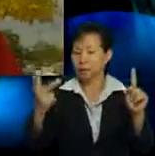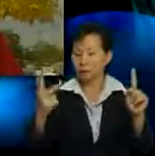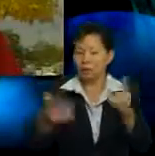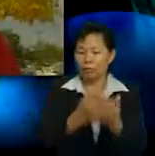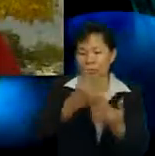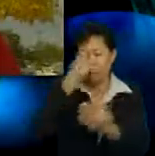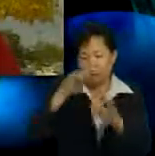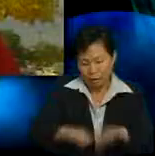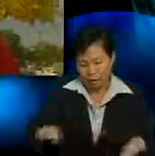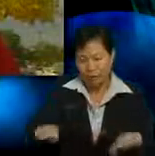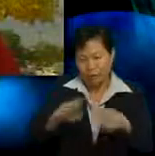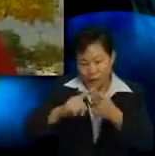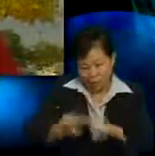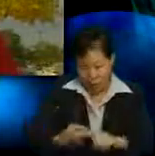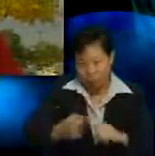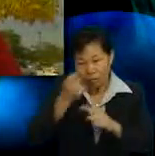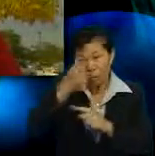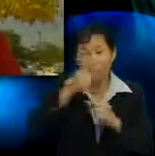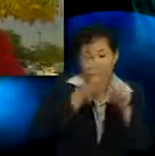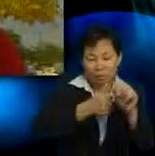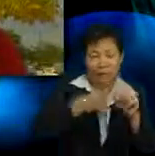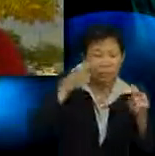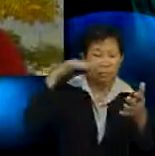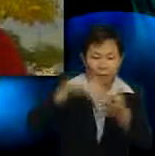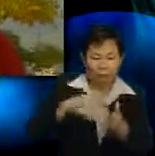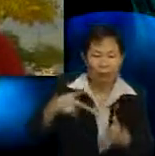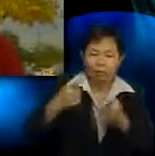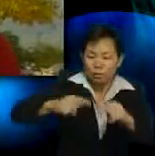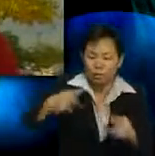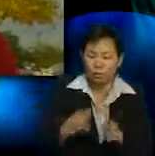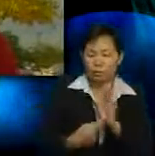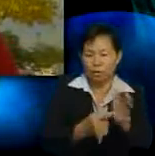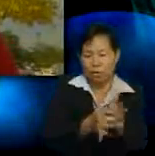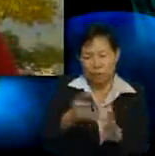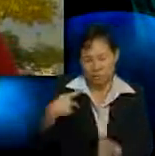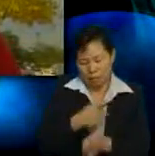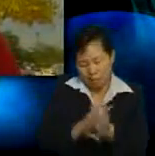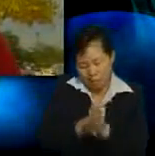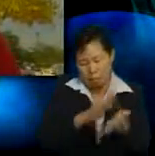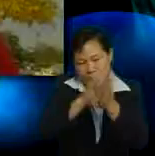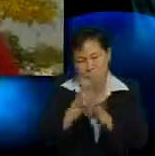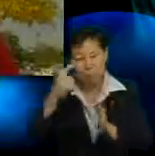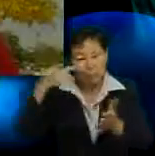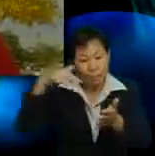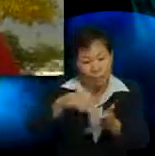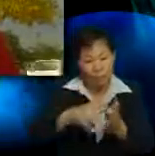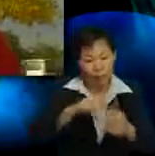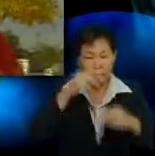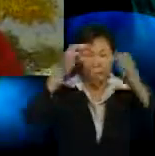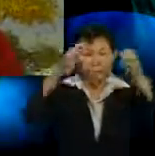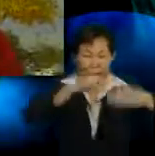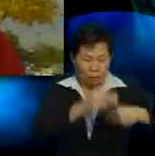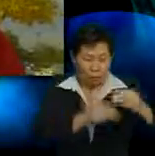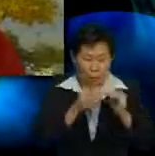mudahlah bagi kawan-kawan untuk memahami setiap mata pelajaran yang cuba kami paparkan. Kami akan berusaha untuk menjadikan mata pelajaran pendidikan moral